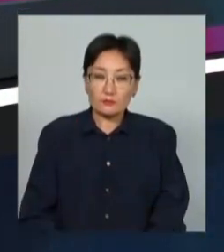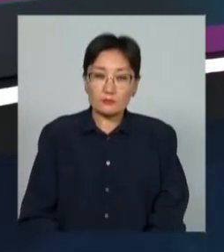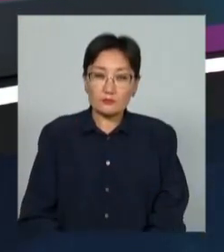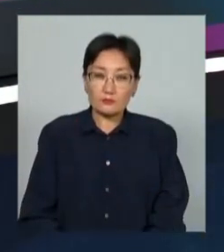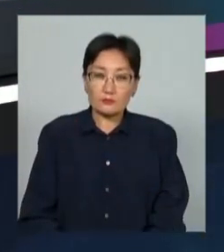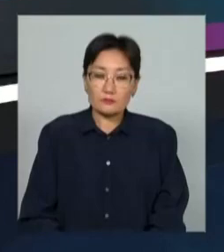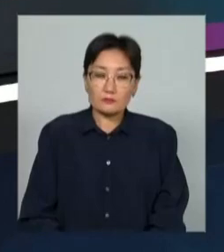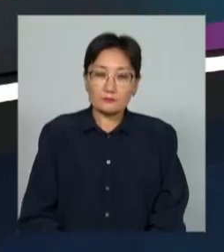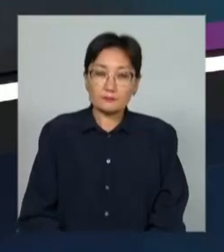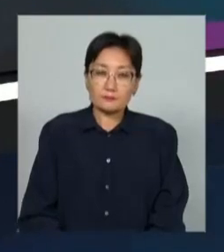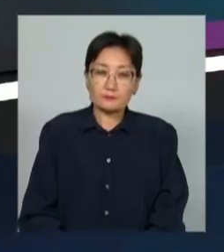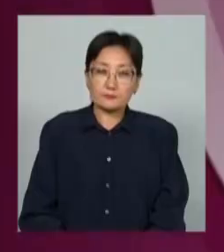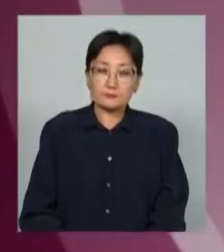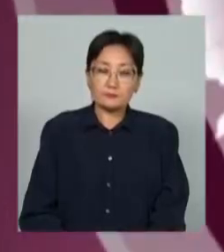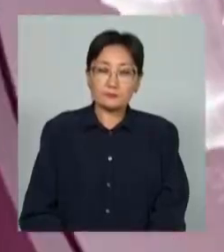к этому часу.